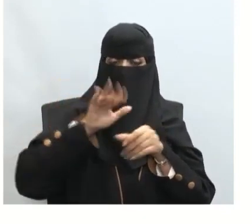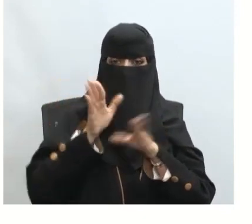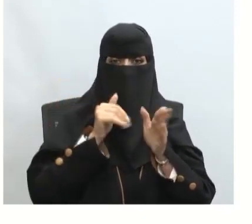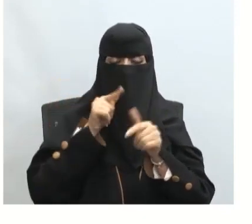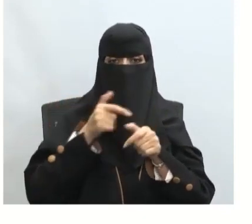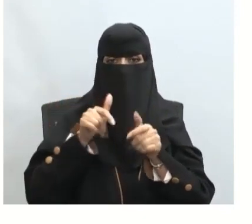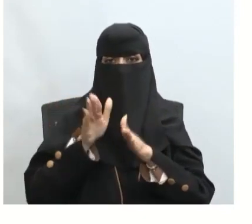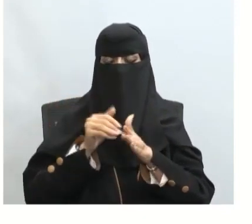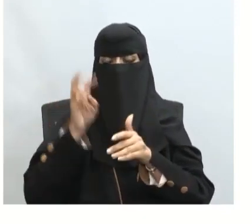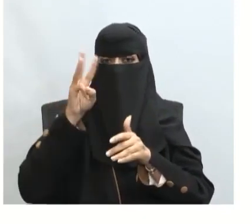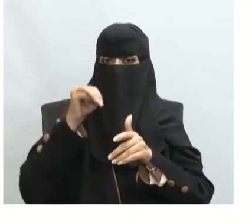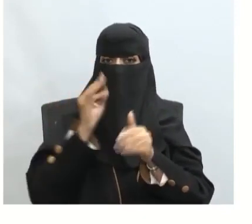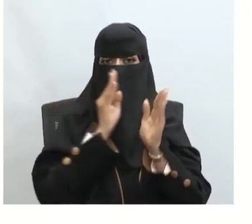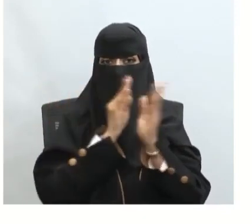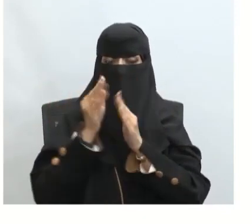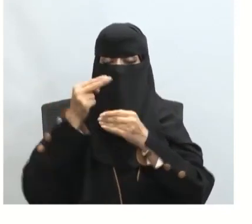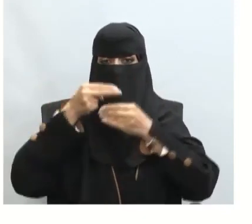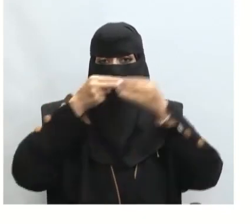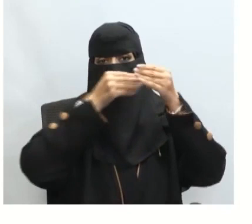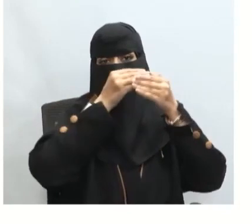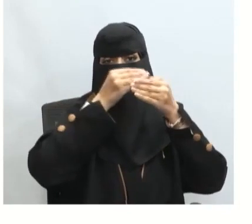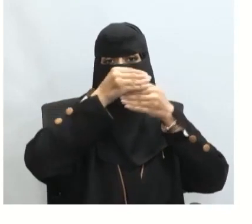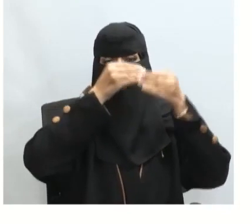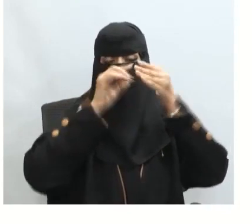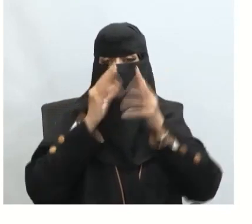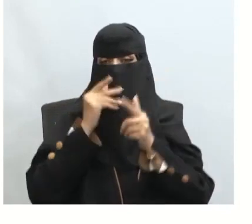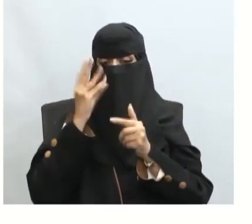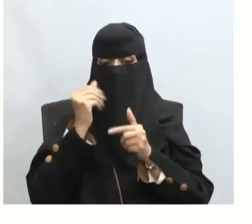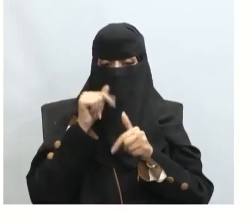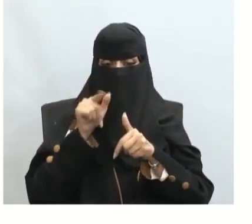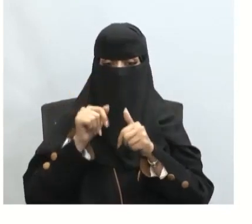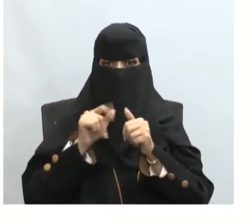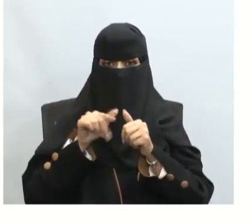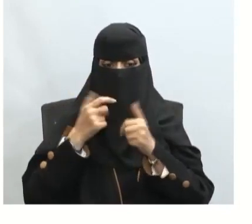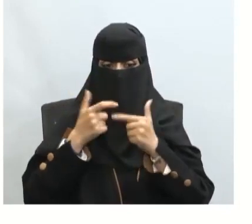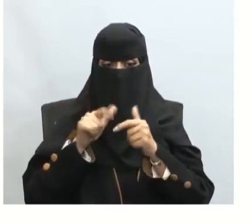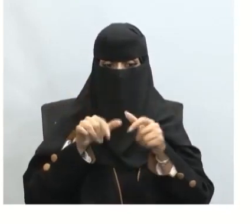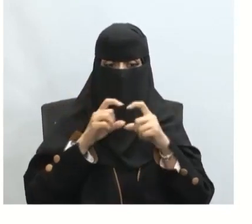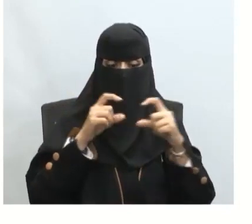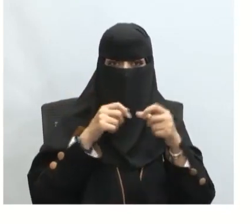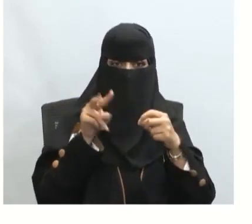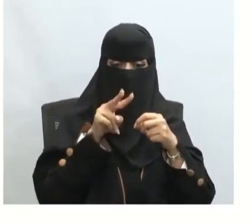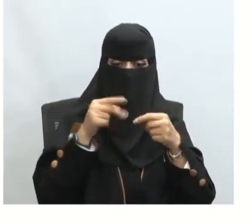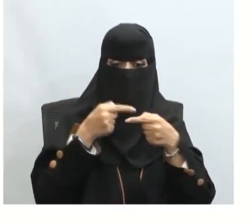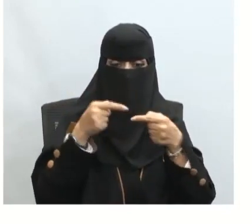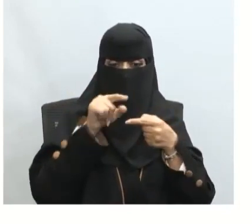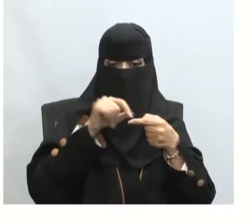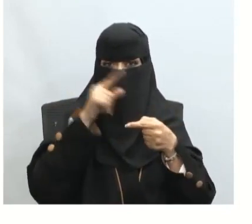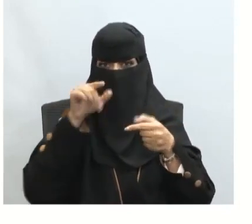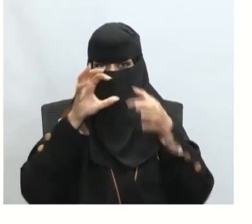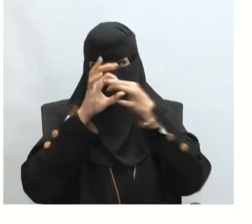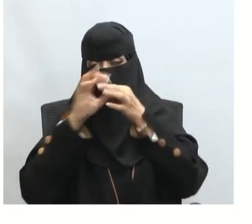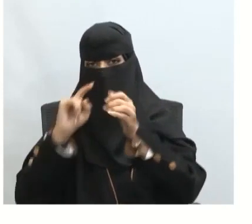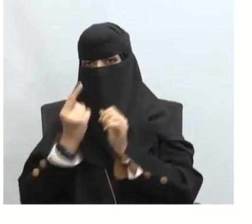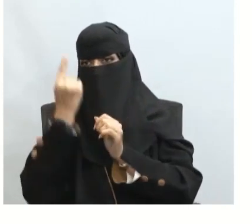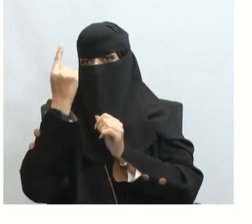الماده في كل مره تتكرر وترتبط معا طبعا هنا ظ ان الرابطه هنا ثنائيه عند الارتباط